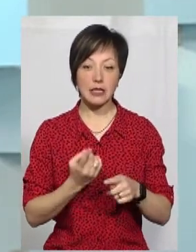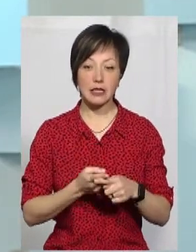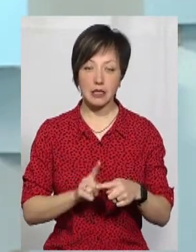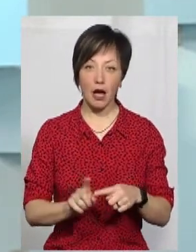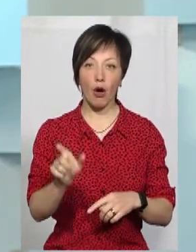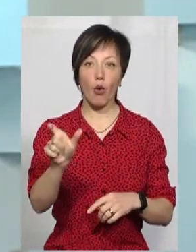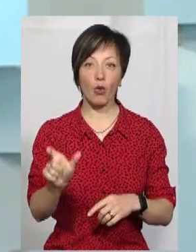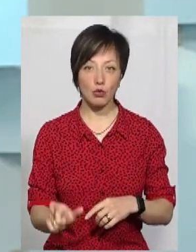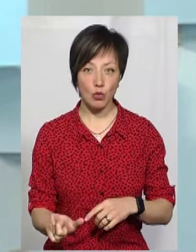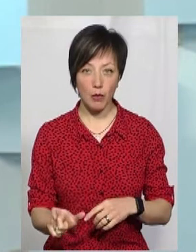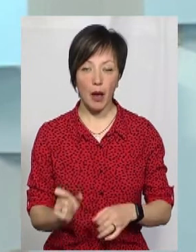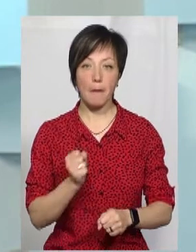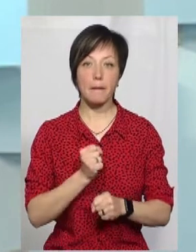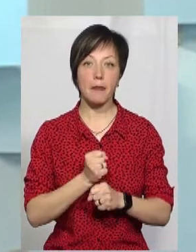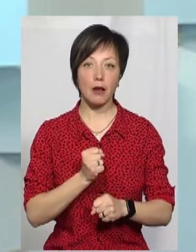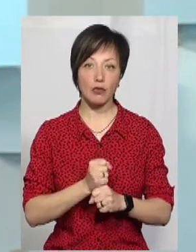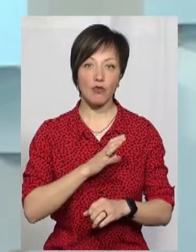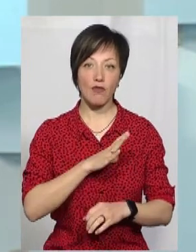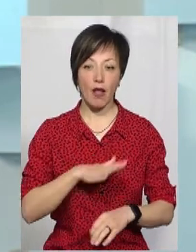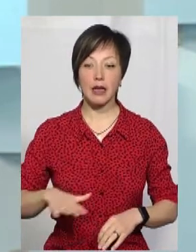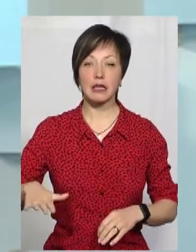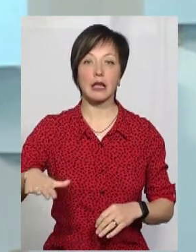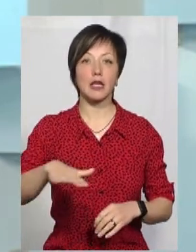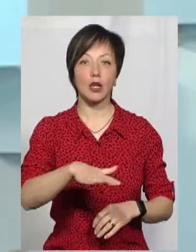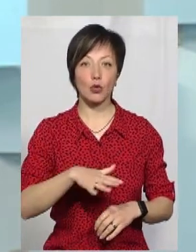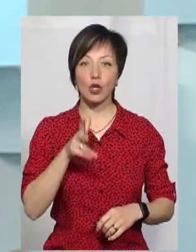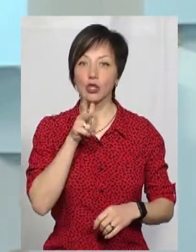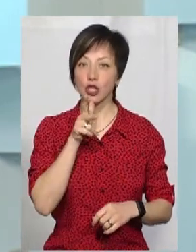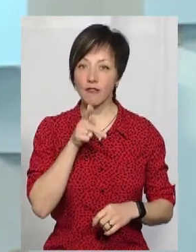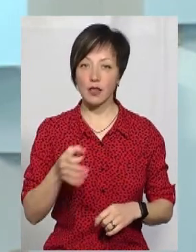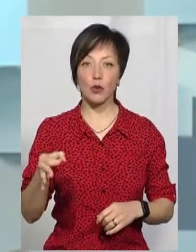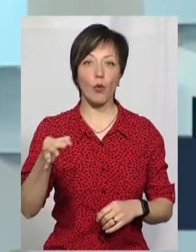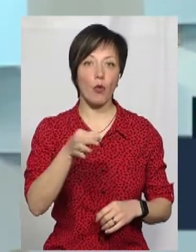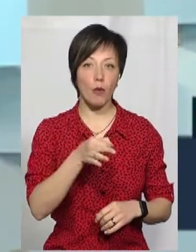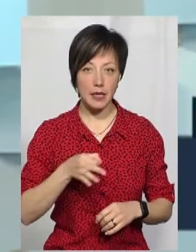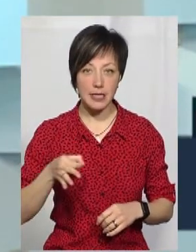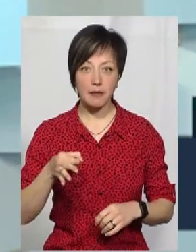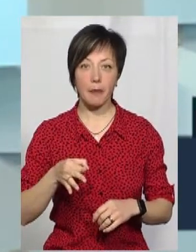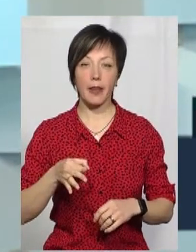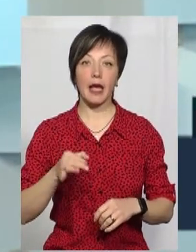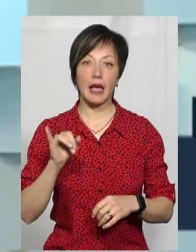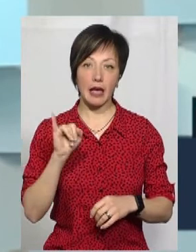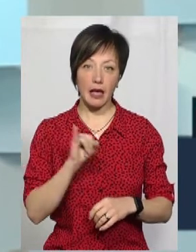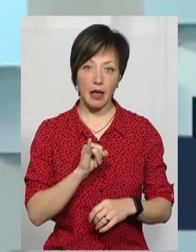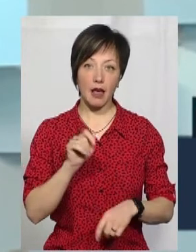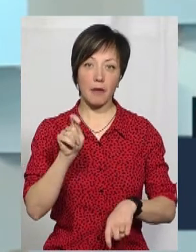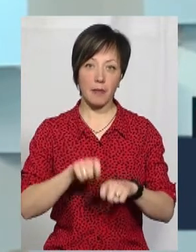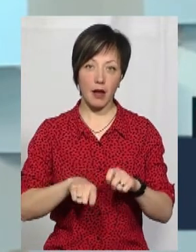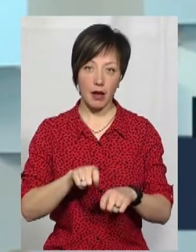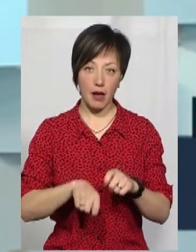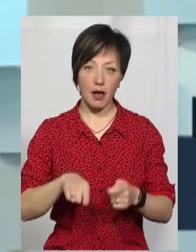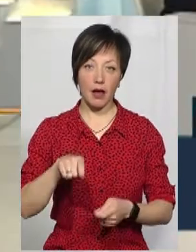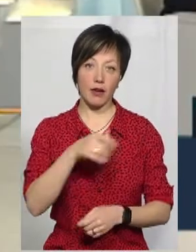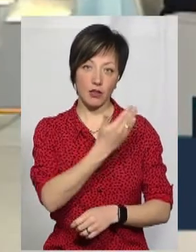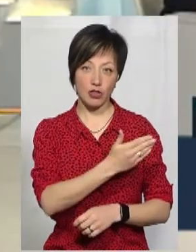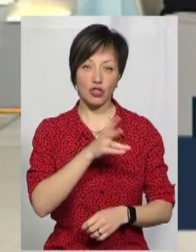особа, вона працювала на території Чернівецької області, і саме аналіз лабораторного центру Чернівців виявив в неї захворювання